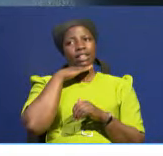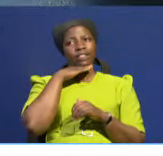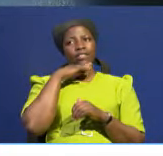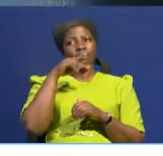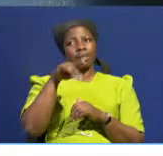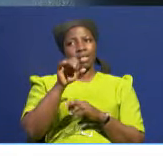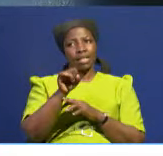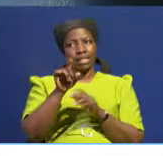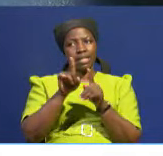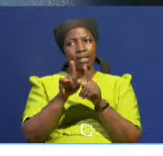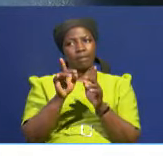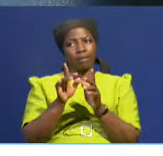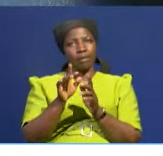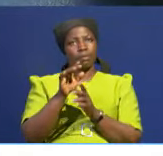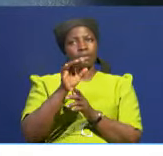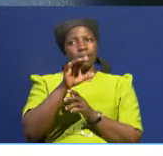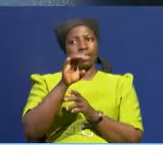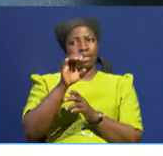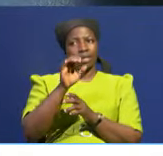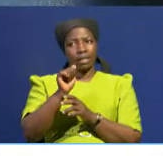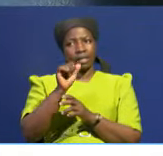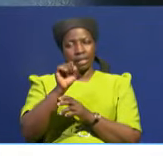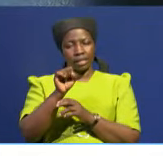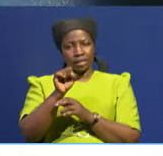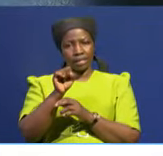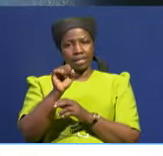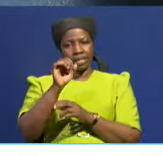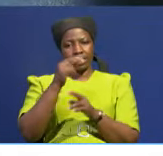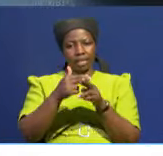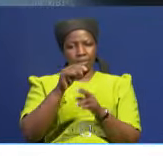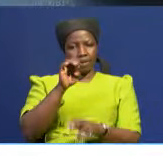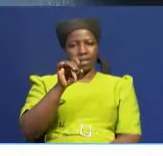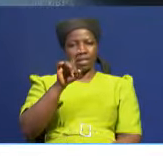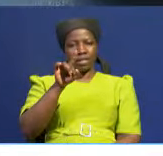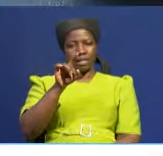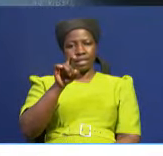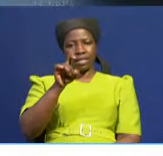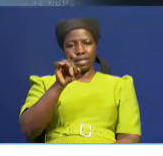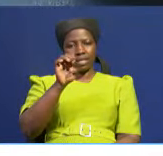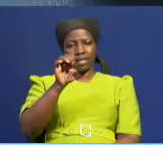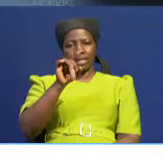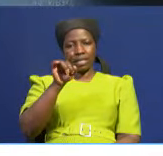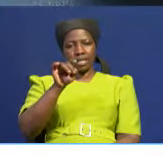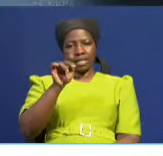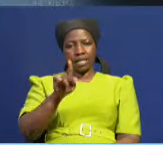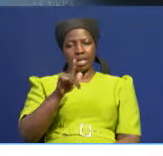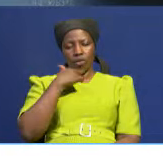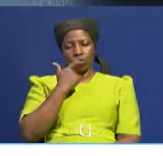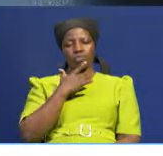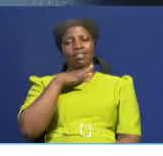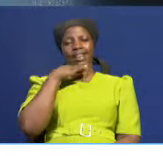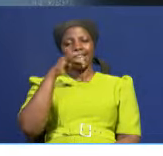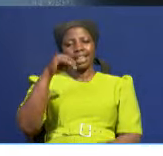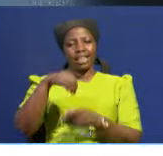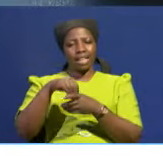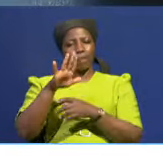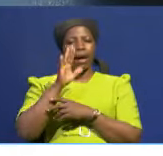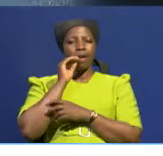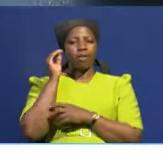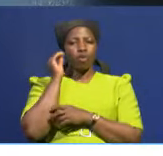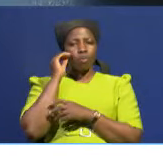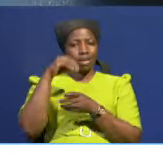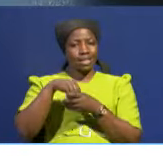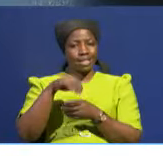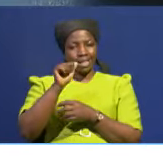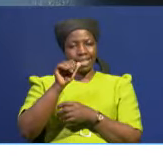umma wa kaunti hiyo Ezekiel Ayiego. Aliyefariki jana jioni nyumbani kwake katika eneo la Handindi, kaunti ya Kakamega.